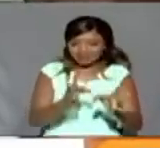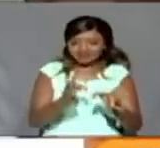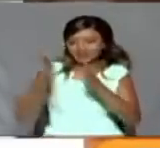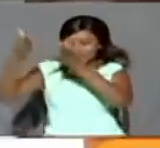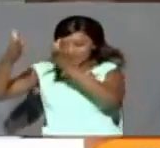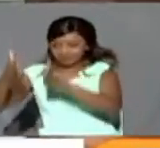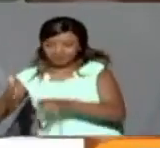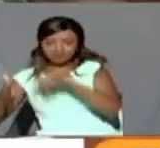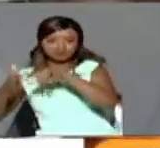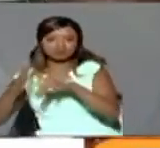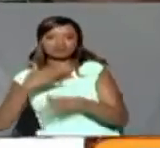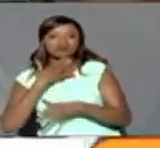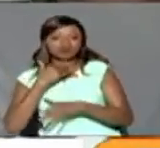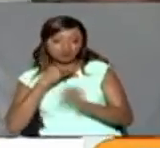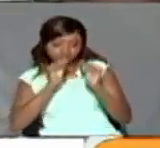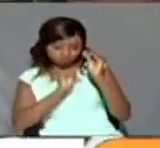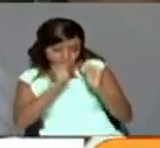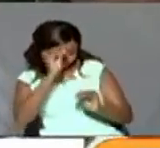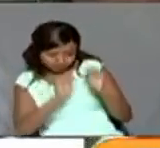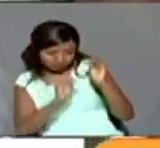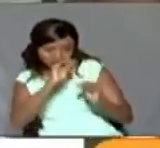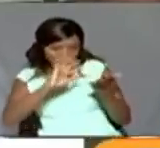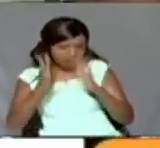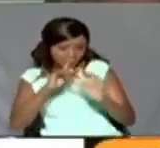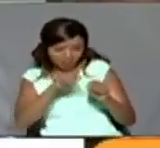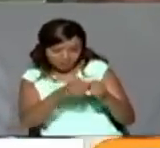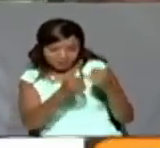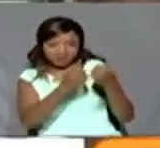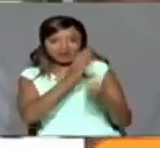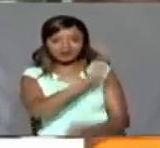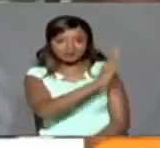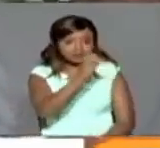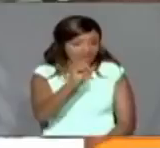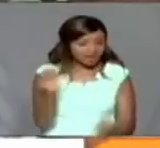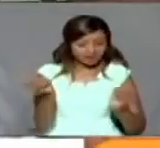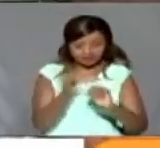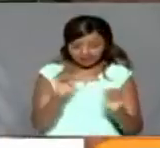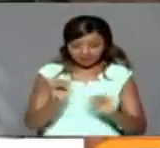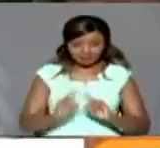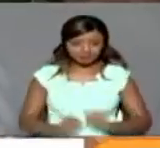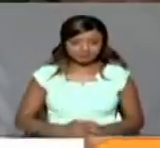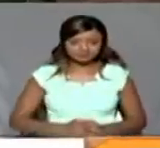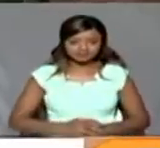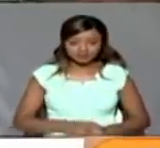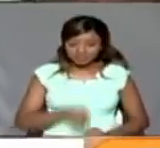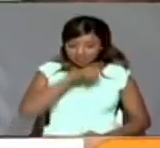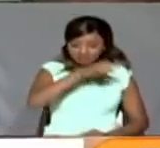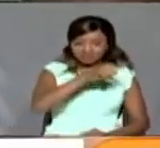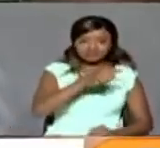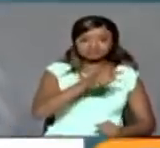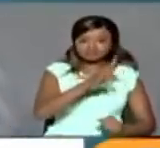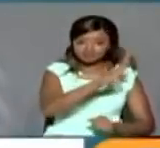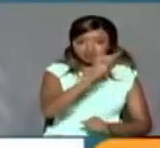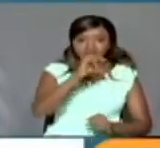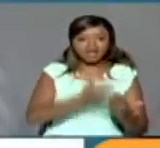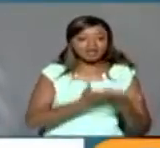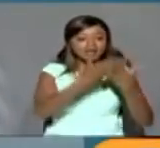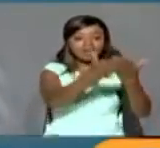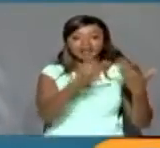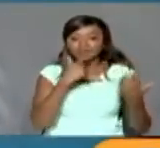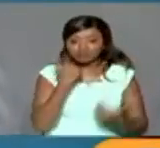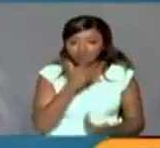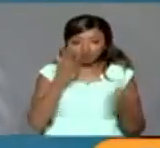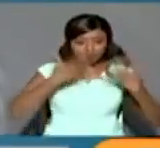try to think that he can sabotage this exercise. This is a people's exercise. Na hakuna